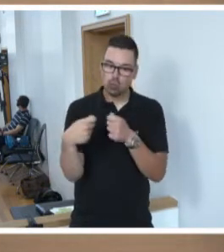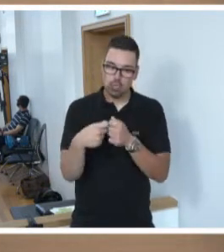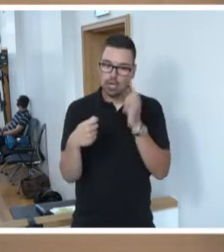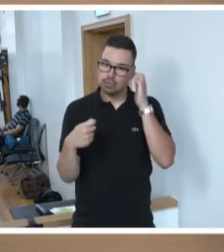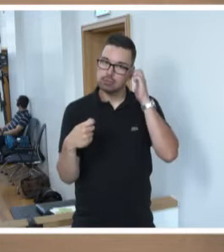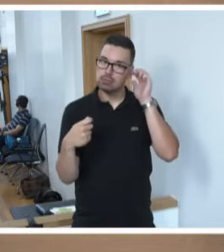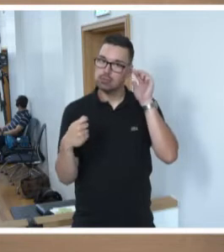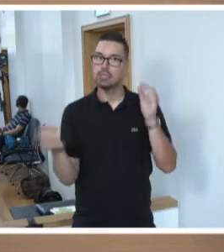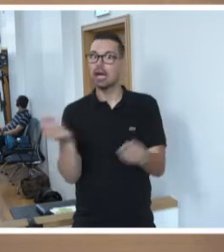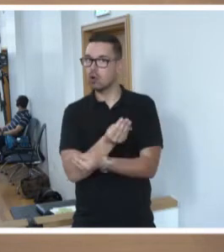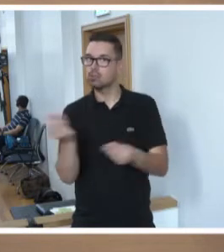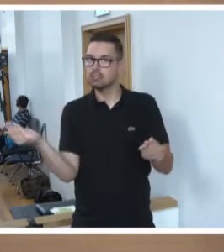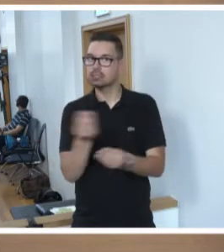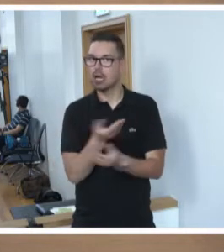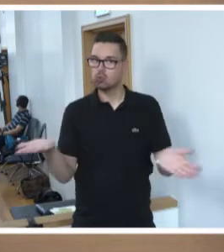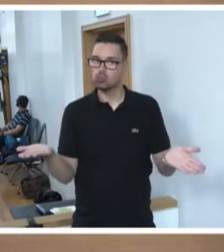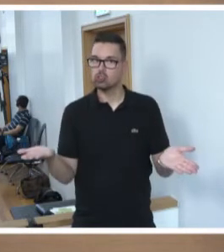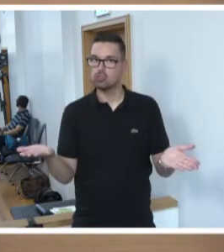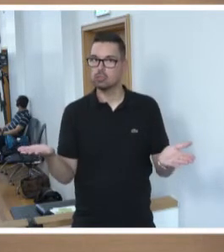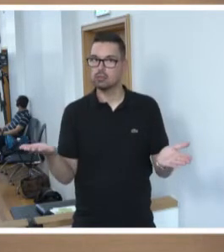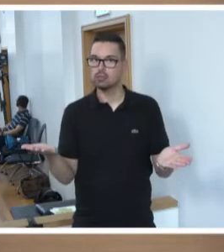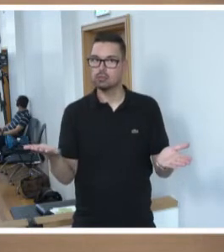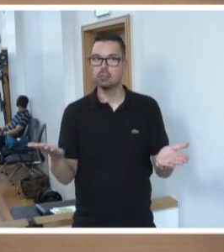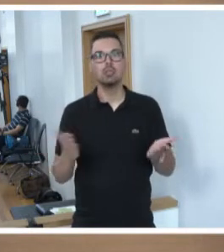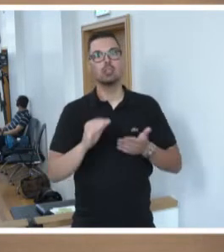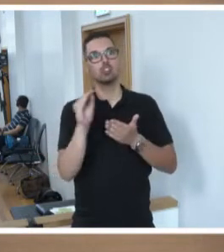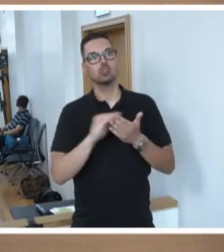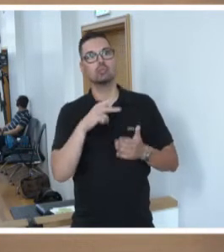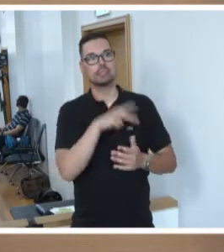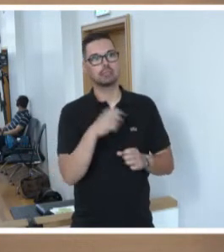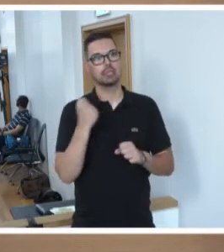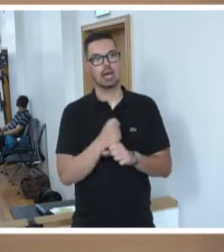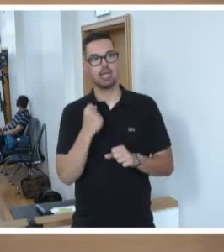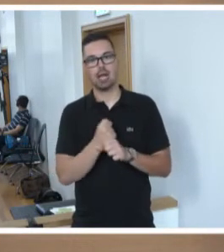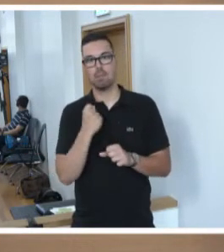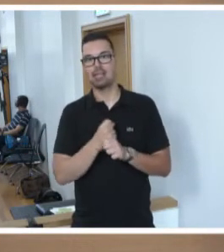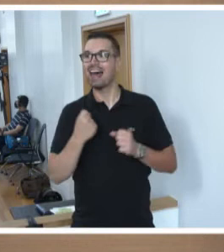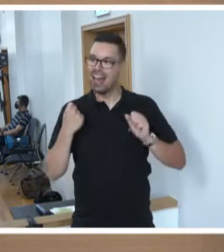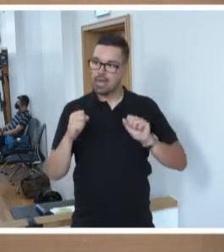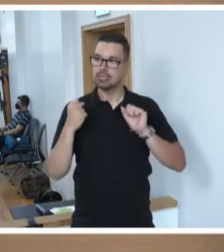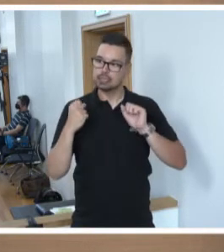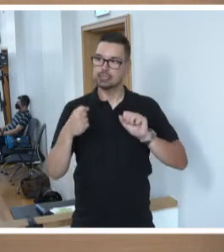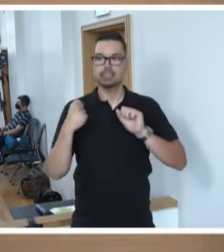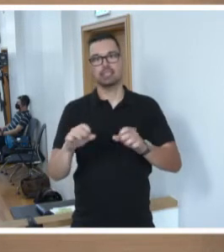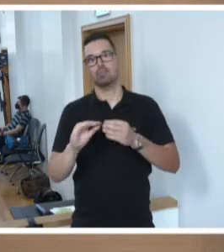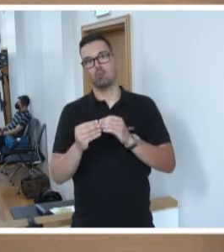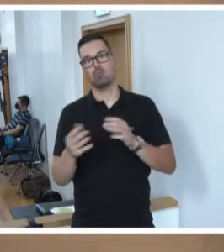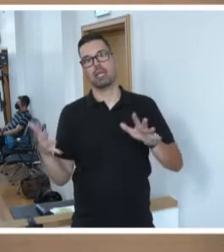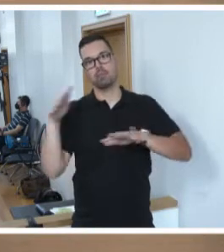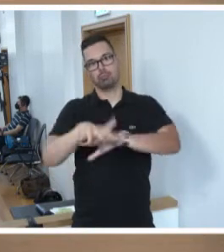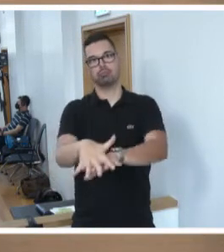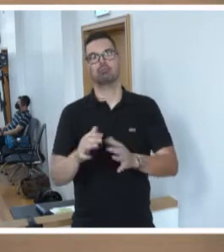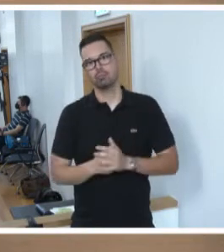mit diesen Kindern stehen, ist es sinnvoll, die Schulsozialarbeit künftig auch wirklich aktiv in diese Problemlösung mit